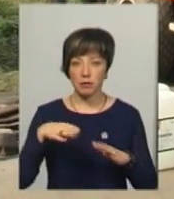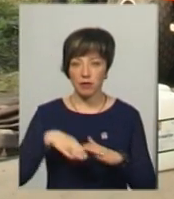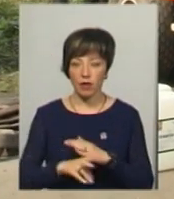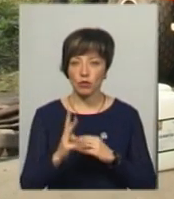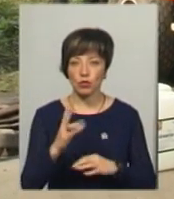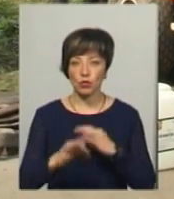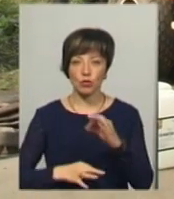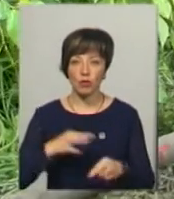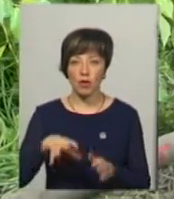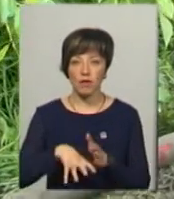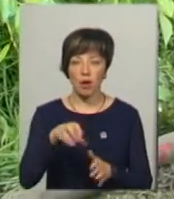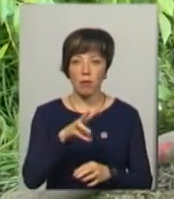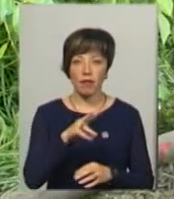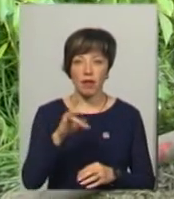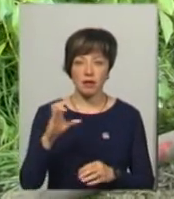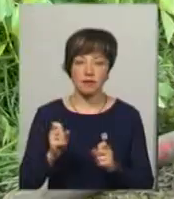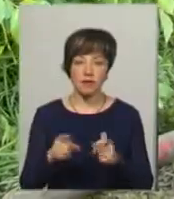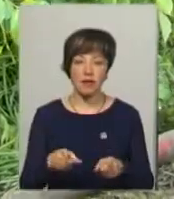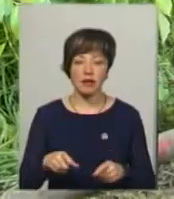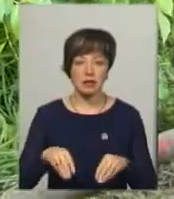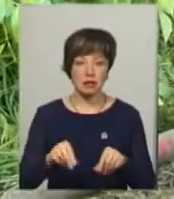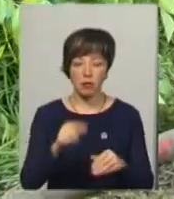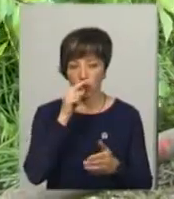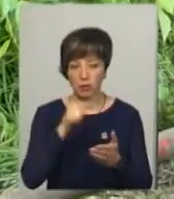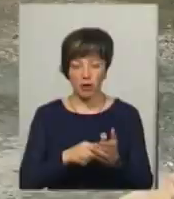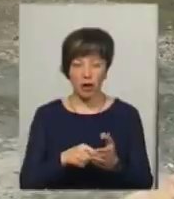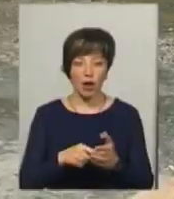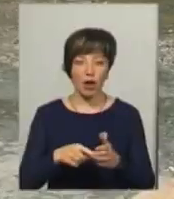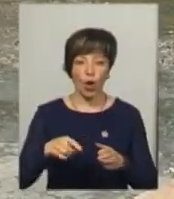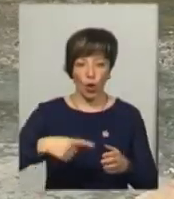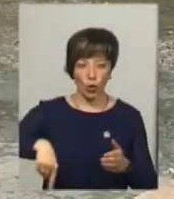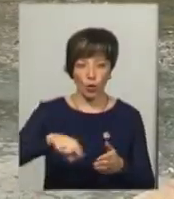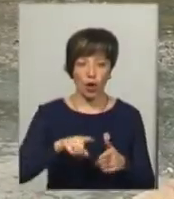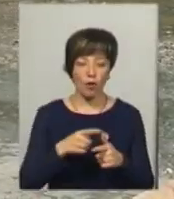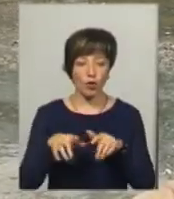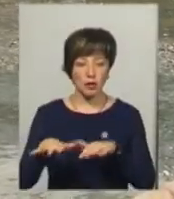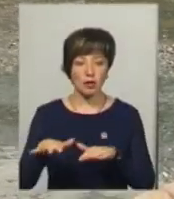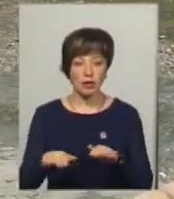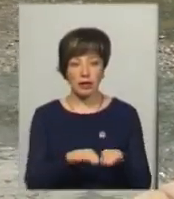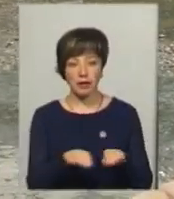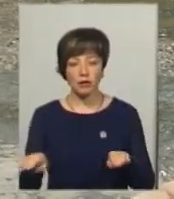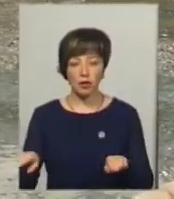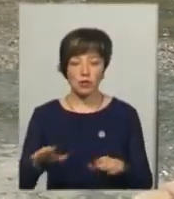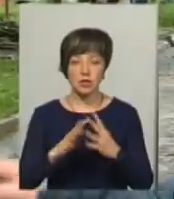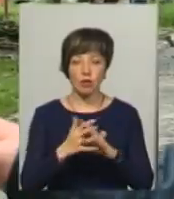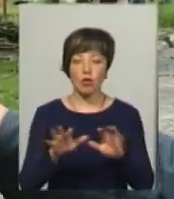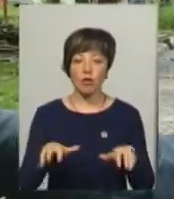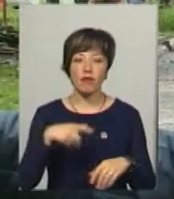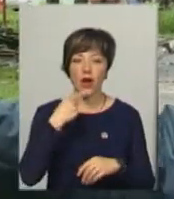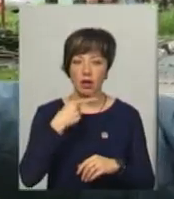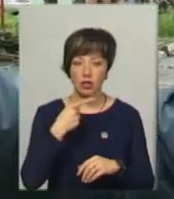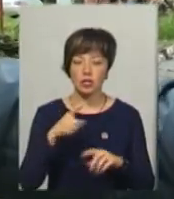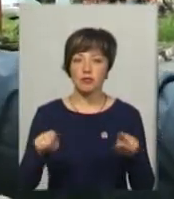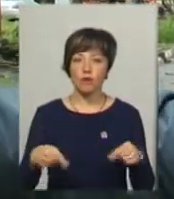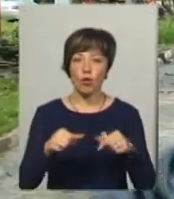другу добу викачують аменесники та виливають на землю, де вода потрапляє в люки, коли такі є, або тече на рівнину. Сільський голова Анатолій Матюхін каже,